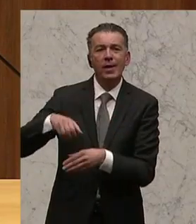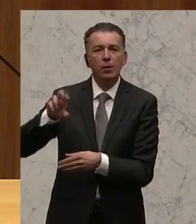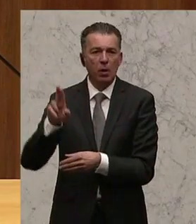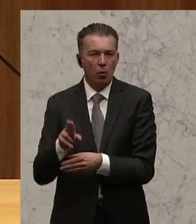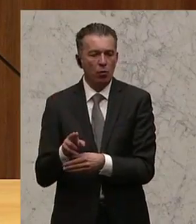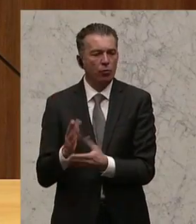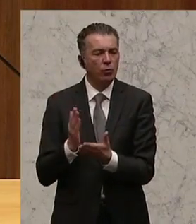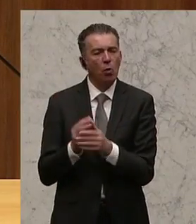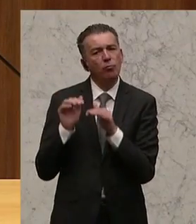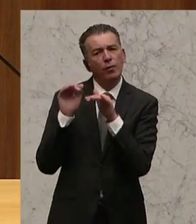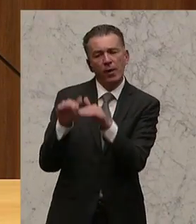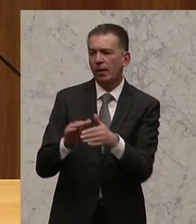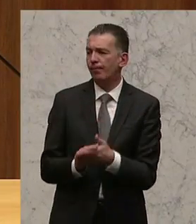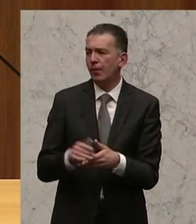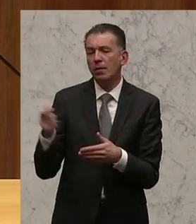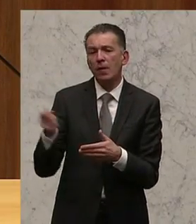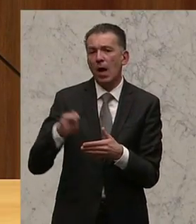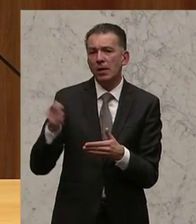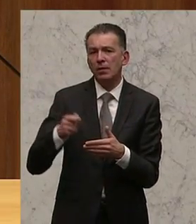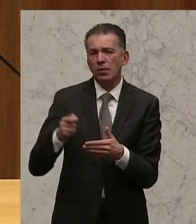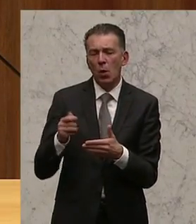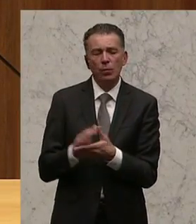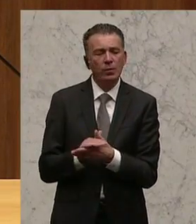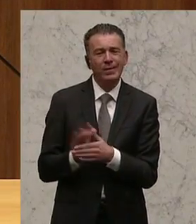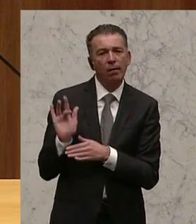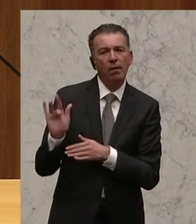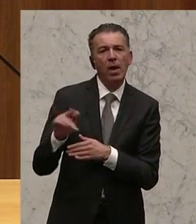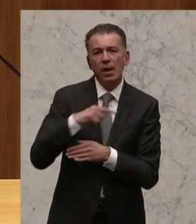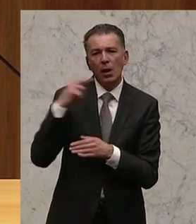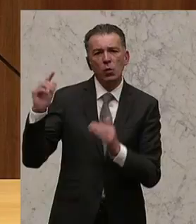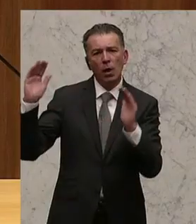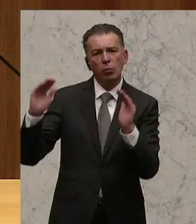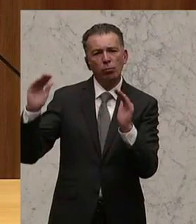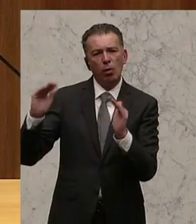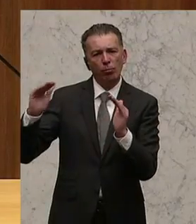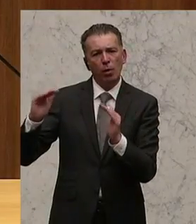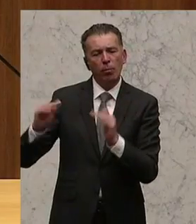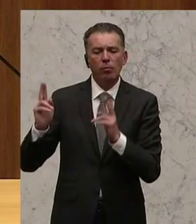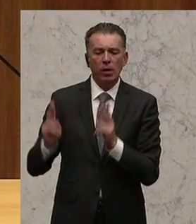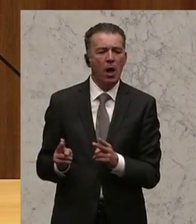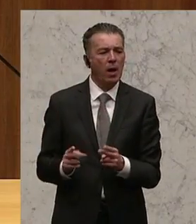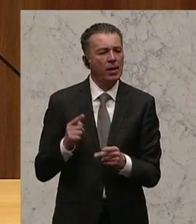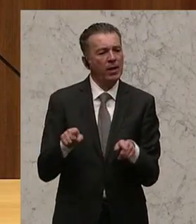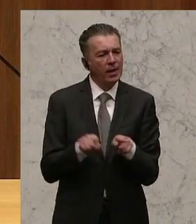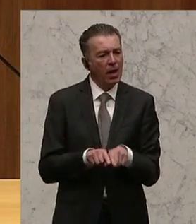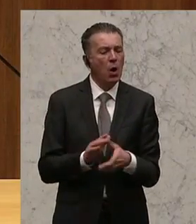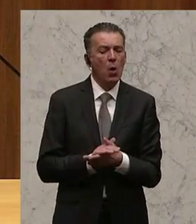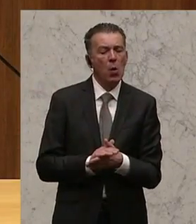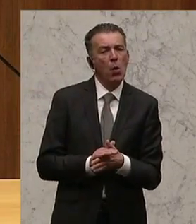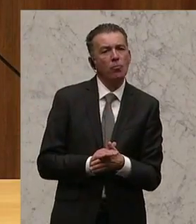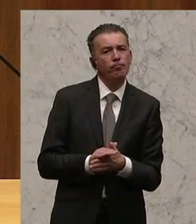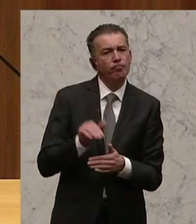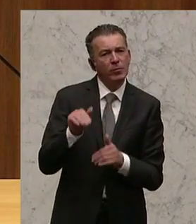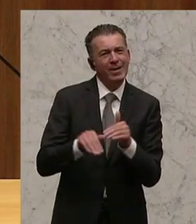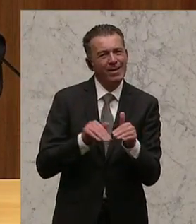wirken, dass hier die Sanktionen schrittweise abgebaut werden können. Ich schätze hier auch eher,